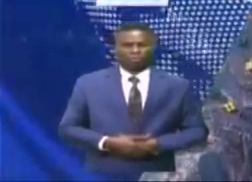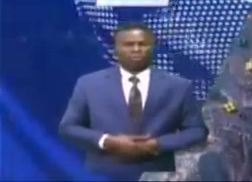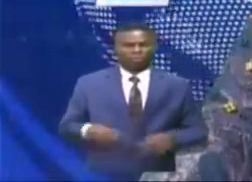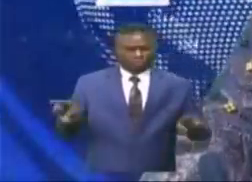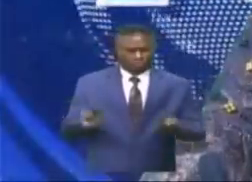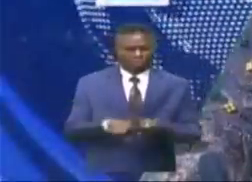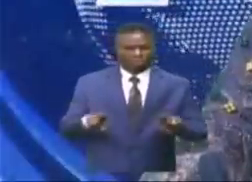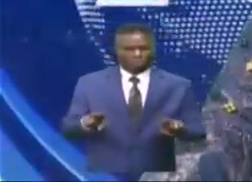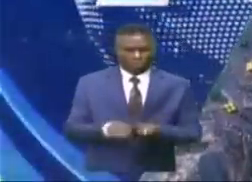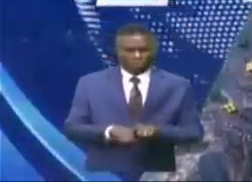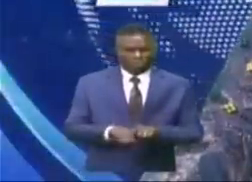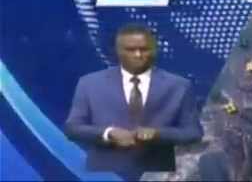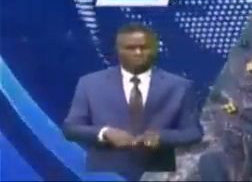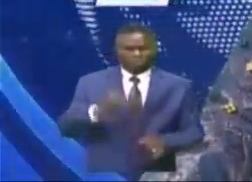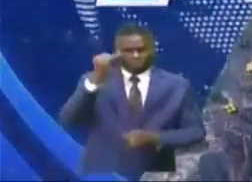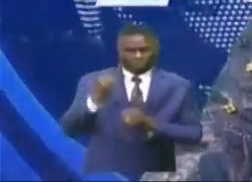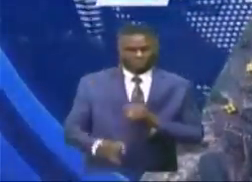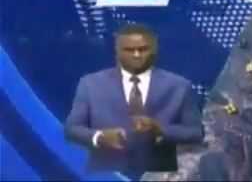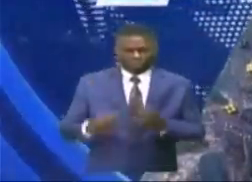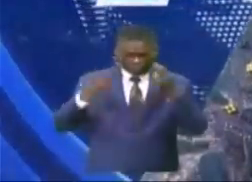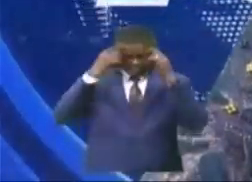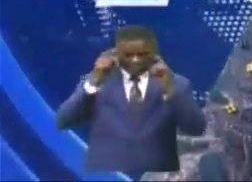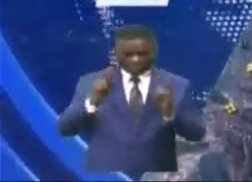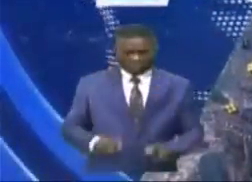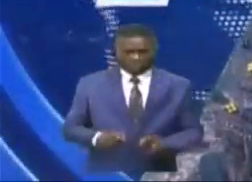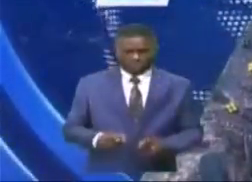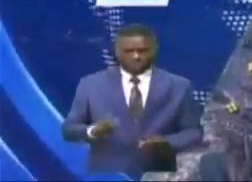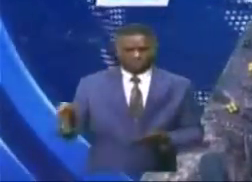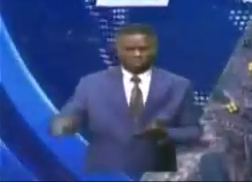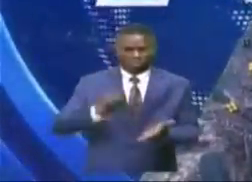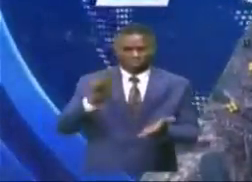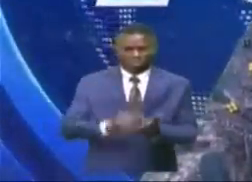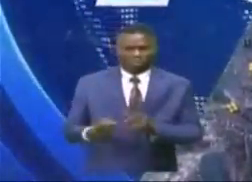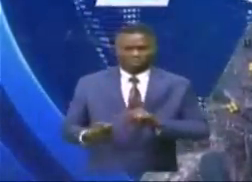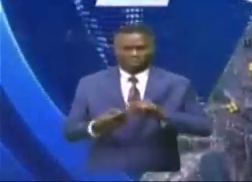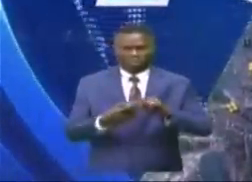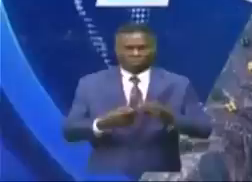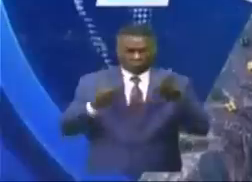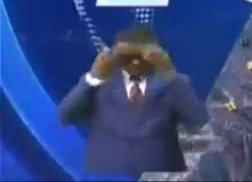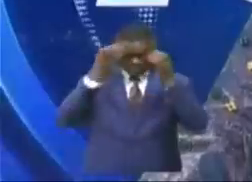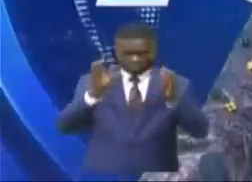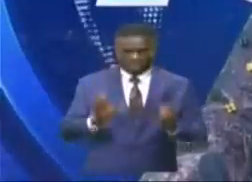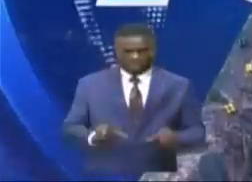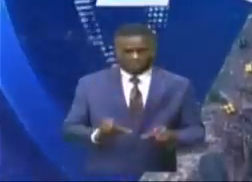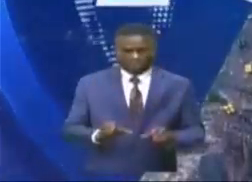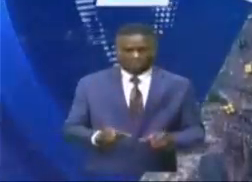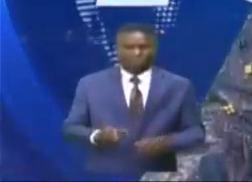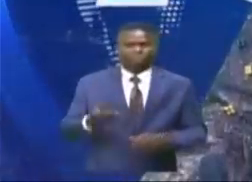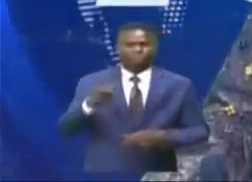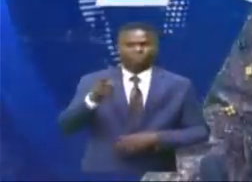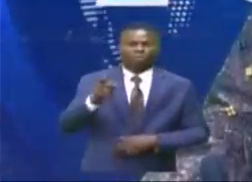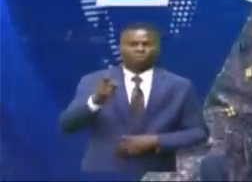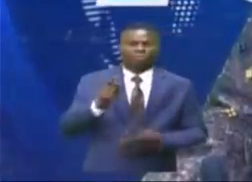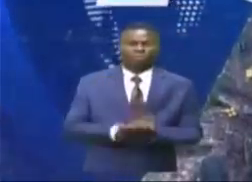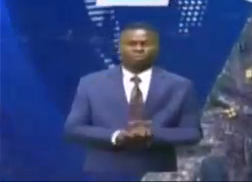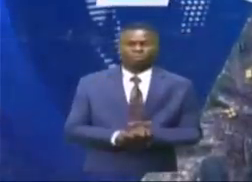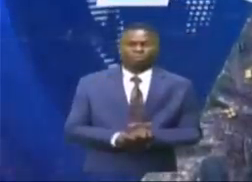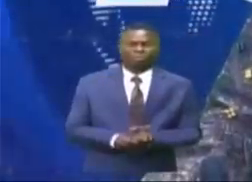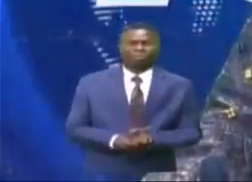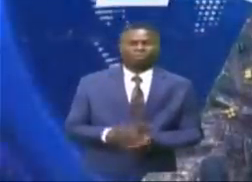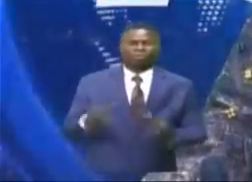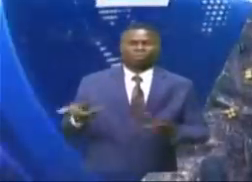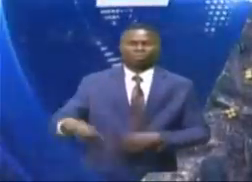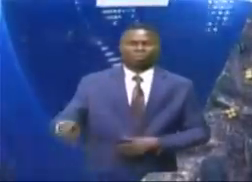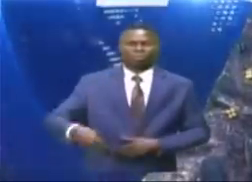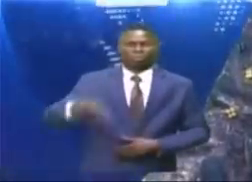Consécutivement aux clauses du protocole d'accord sur la taxe spéciale conventionnelle, Christophe Bassin-Linanga, gouverneur de la province